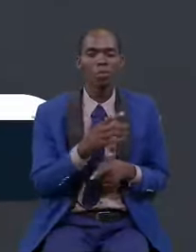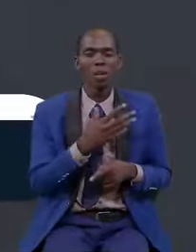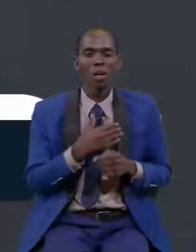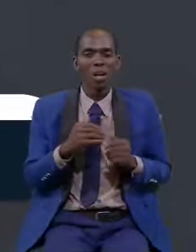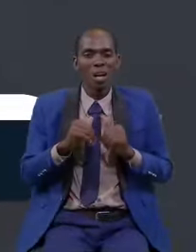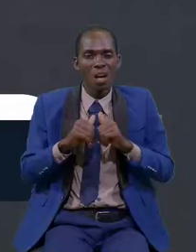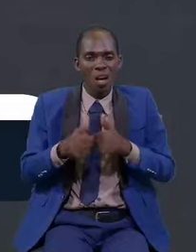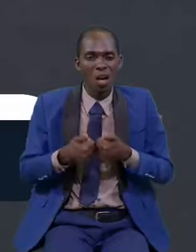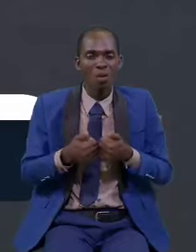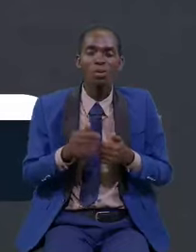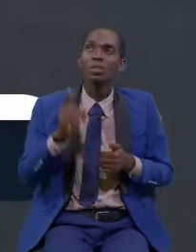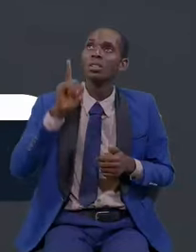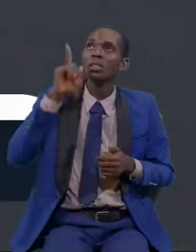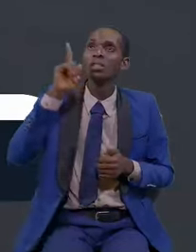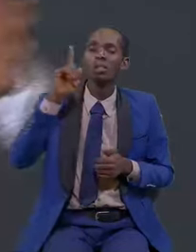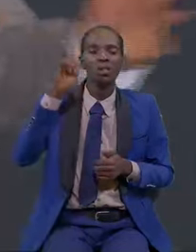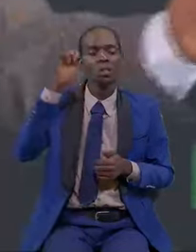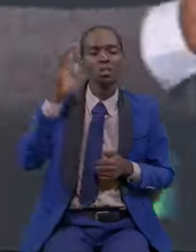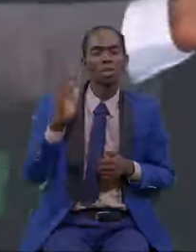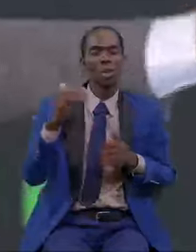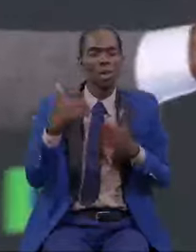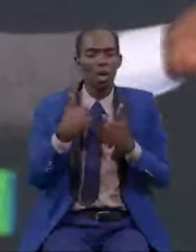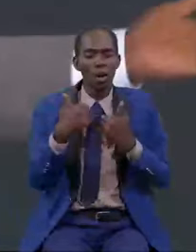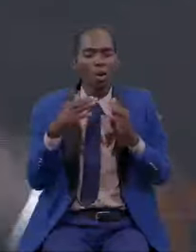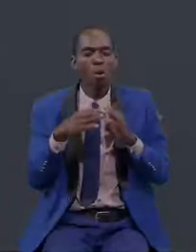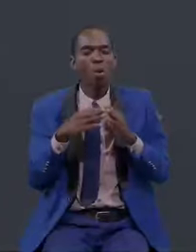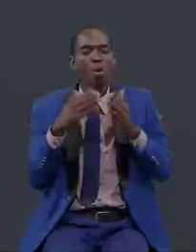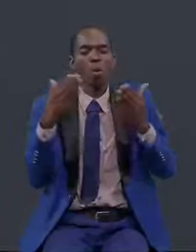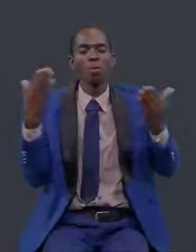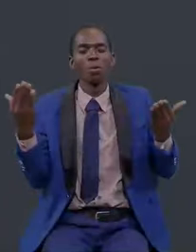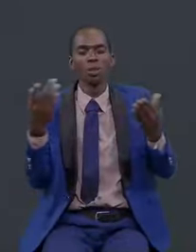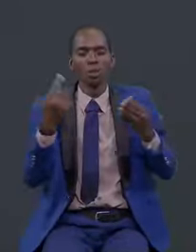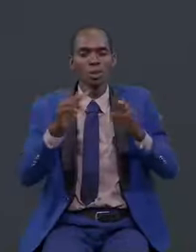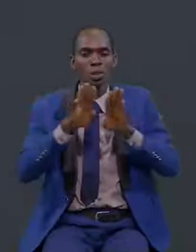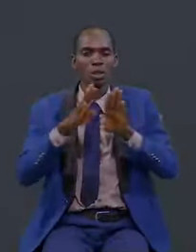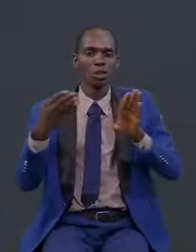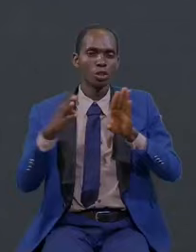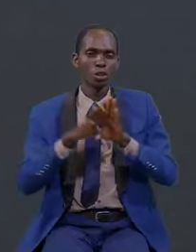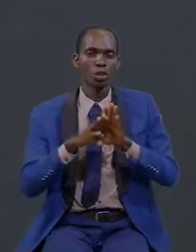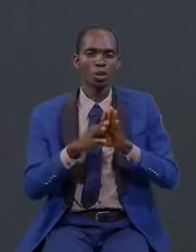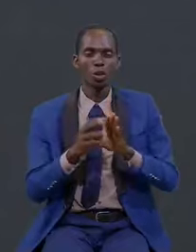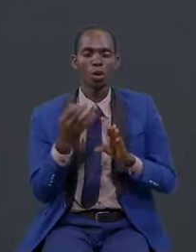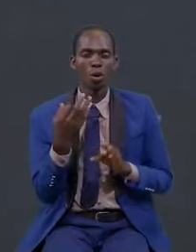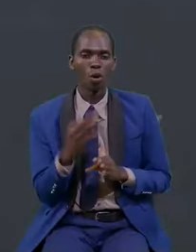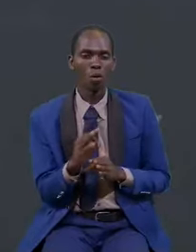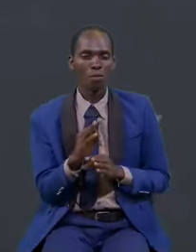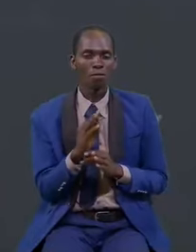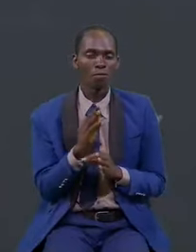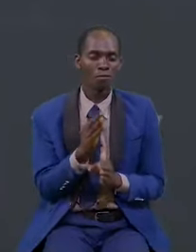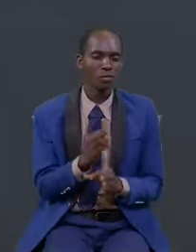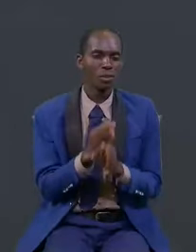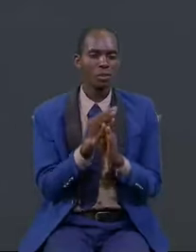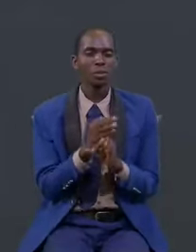et comment il avait ouvert aux nations la porte de la